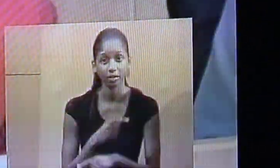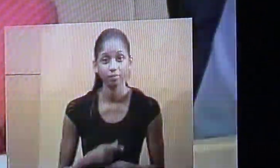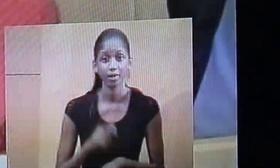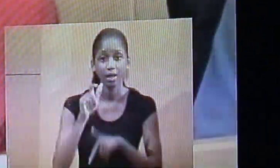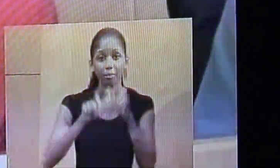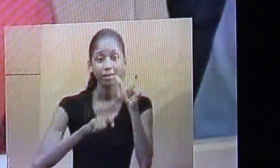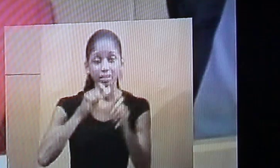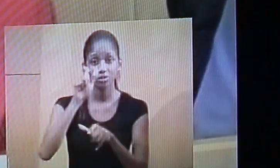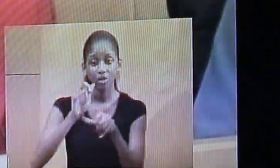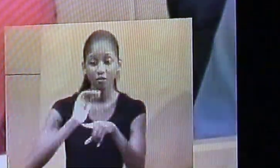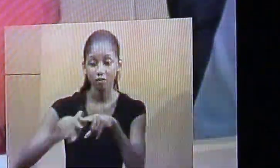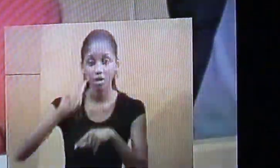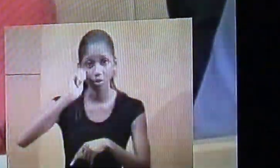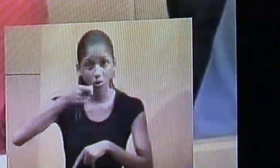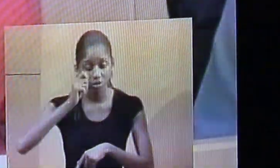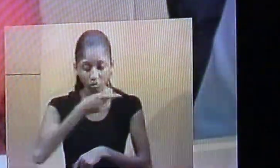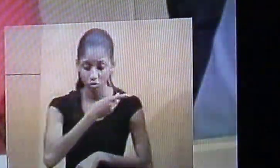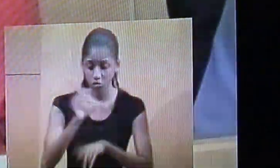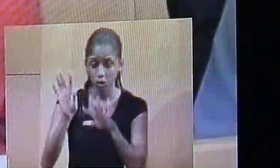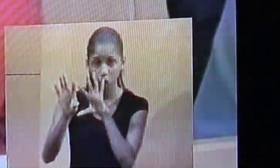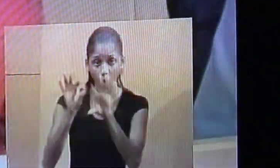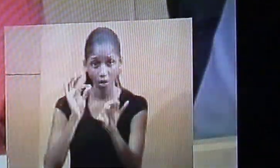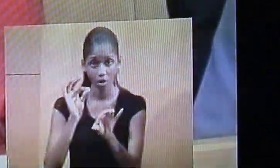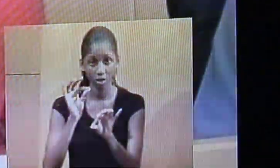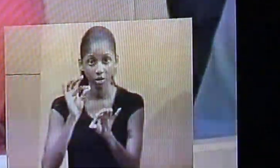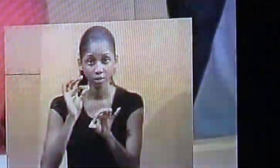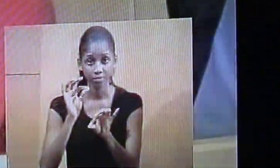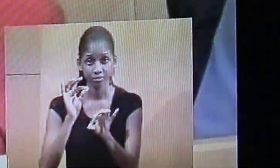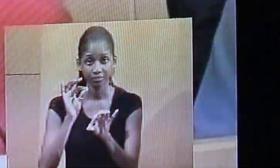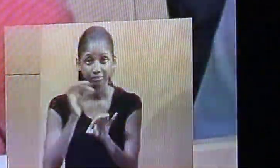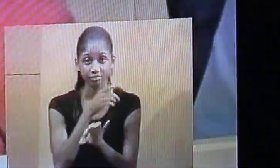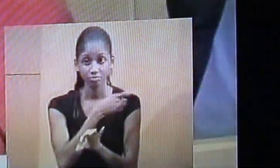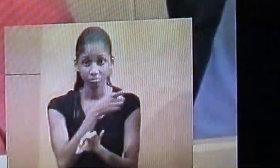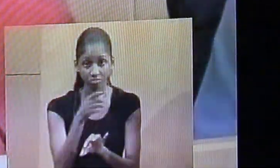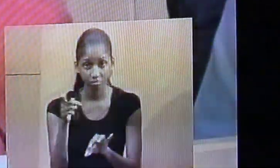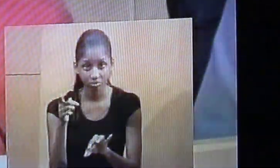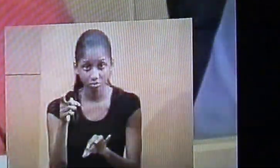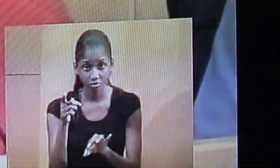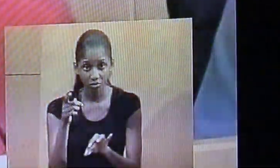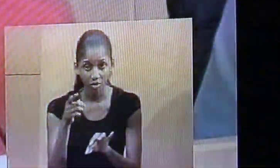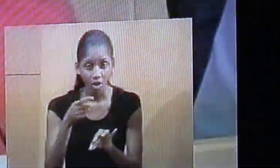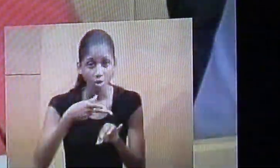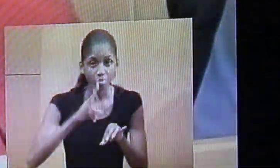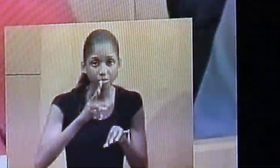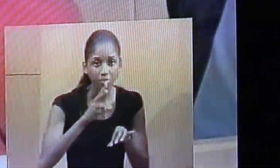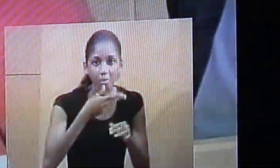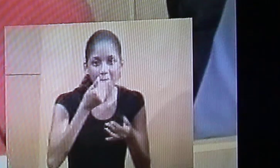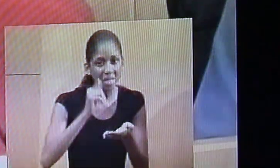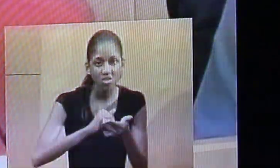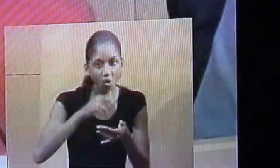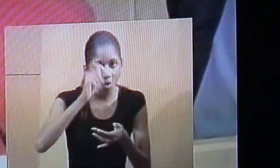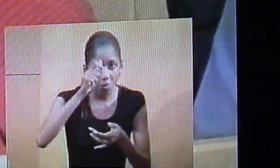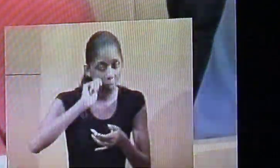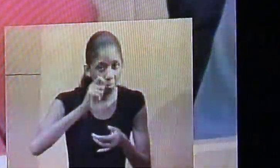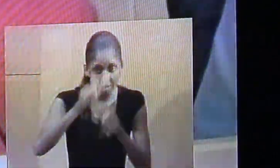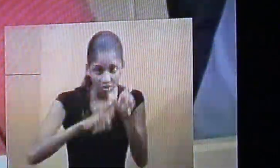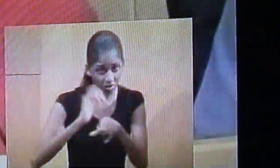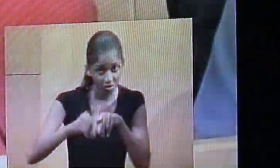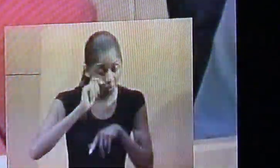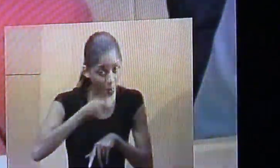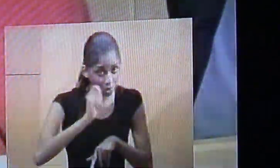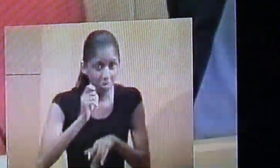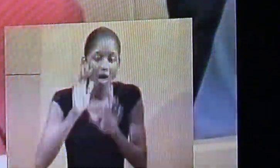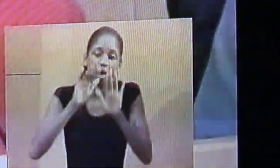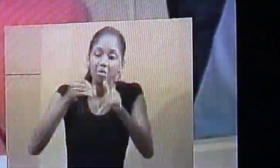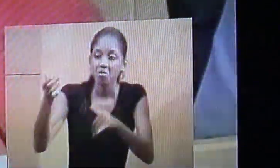Les auditeurs que vous avez choisis ne sont pas plus auditeurs que qui que ce soit. Vous allez nous dire qu'une fois